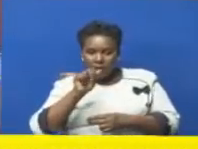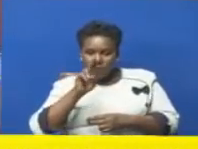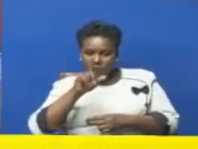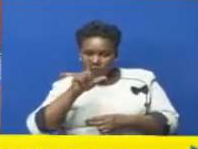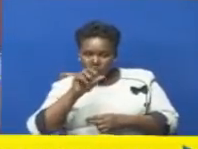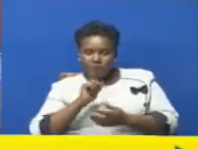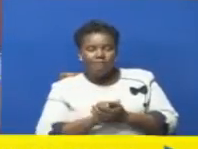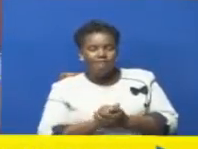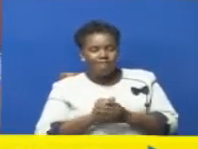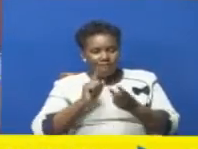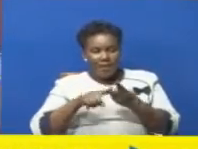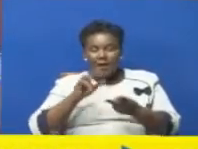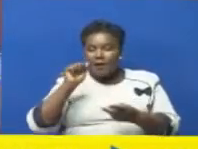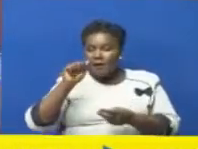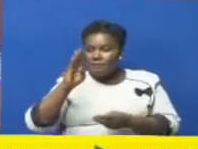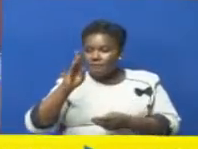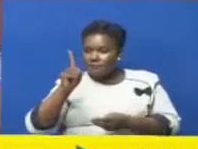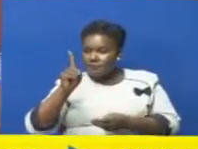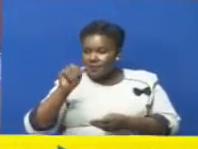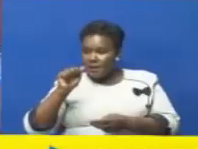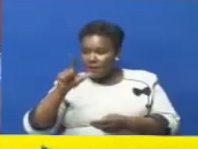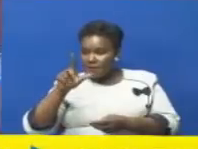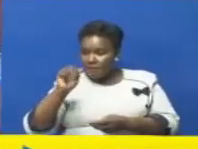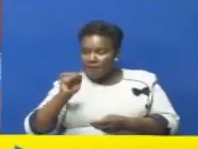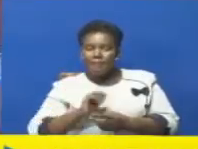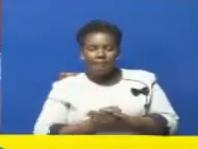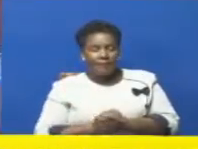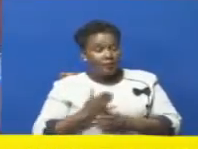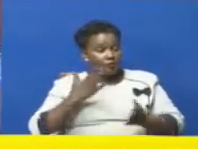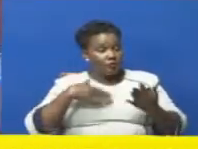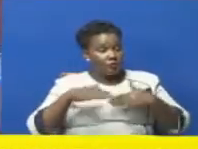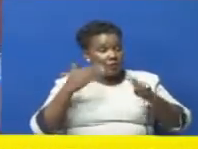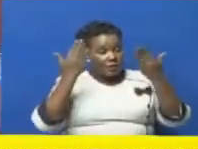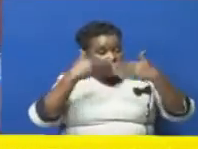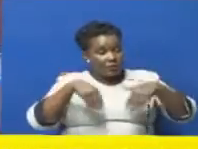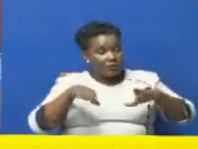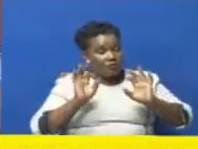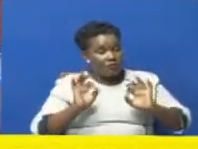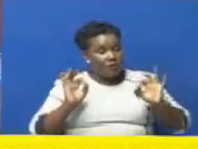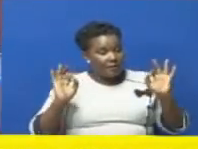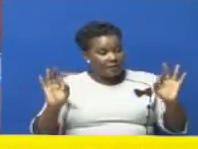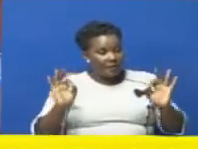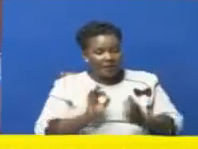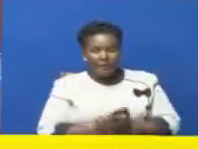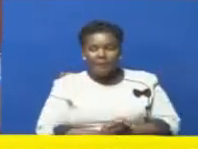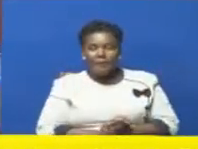na tulikuwa na Vumilia Mwasha pale sokoni. Tukutakie siku mwema.